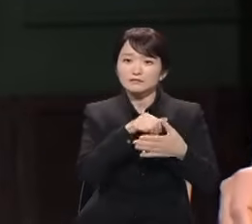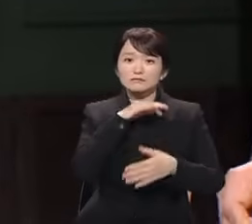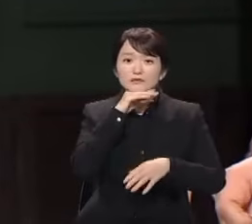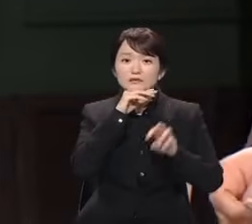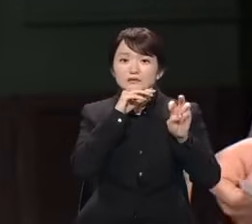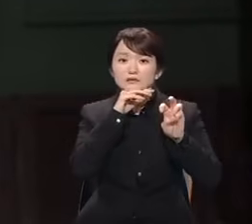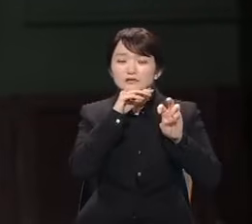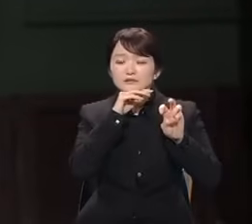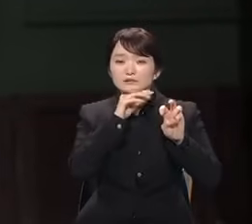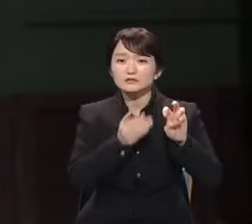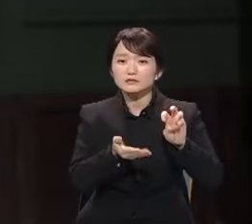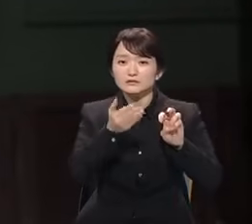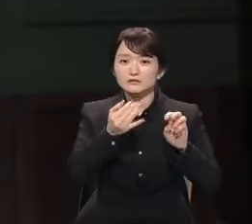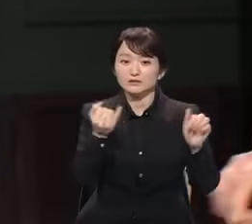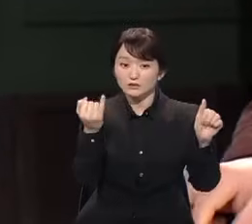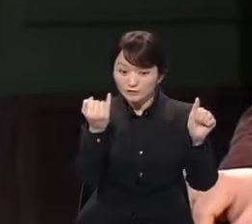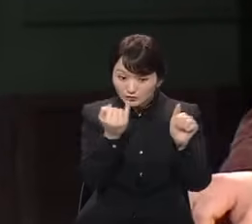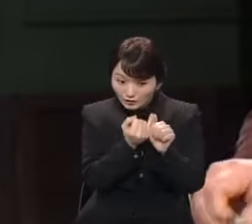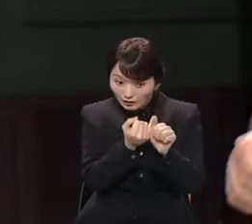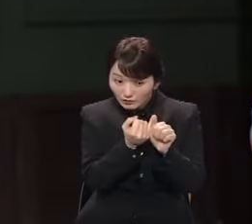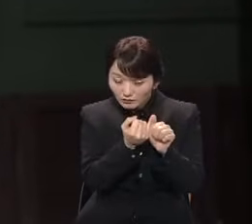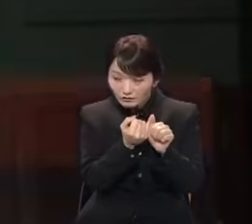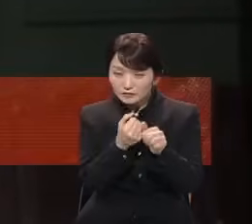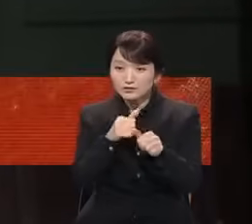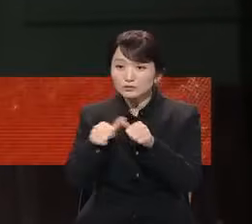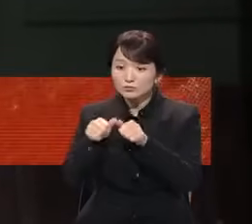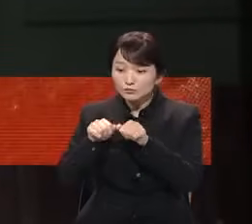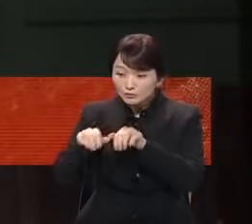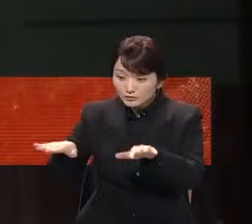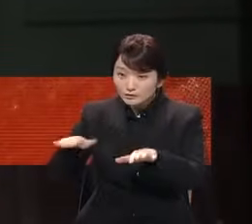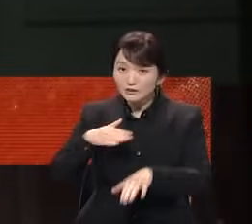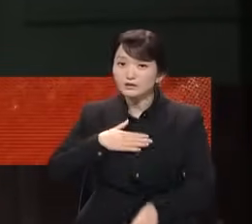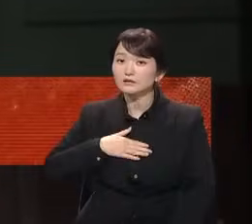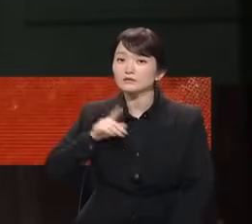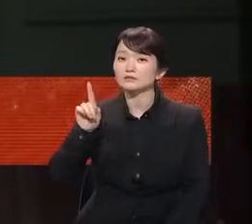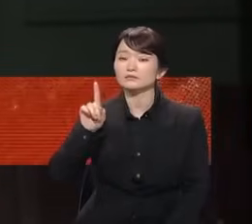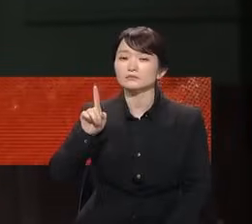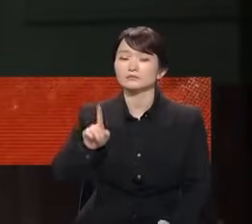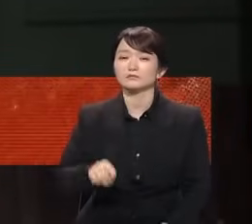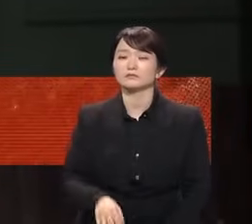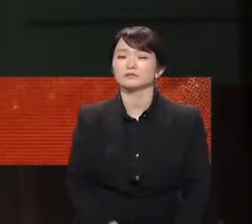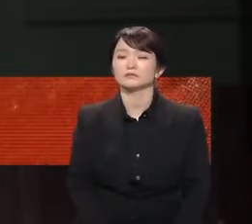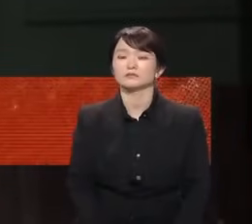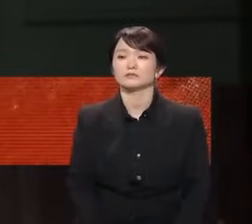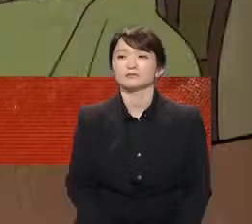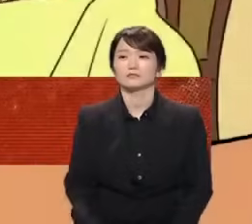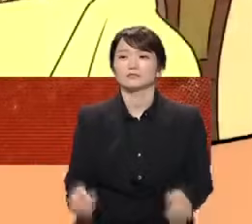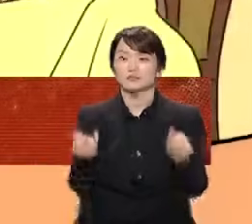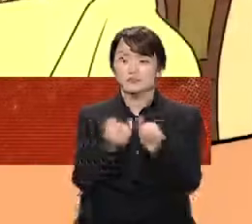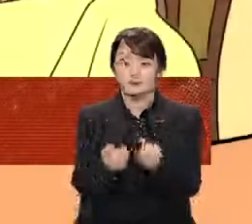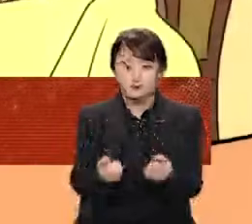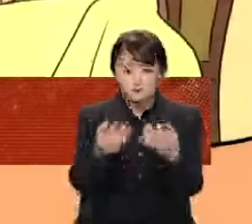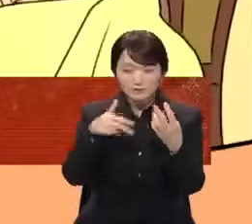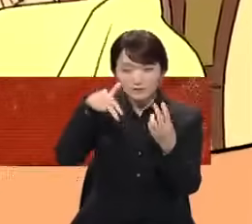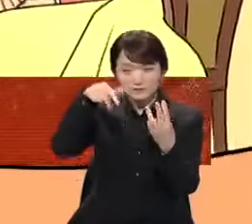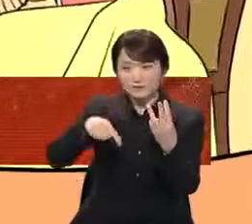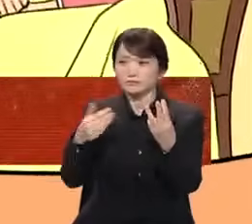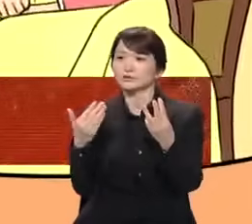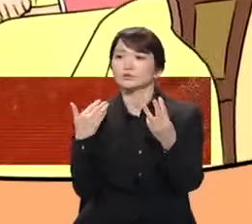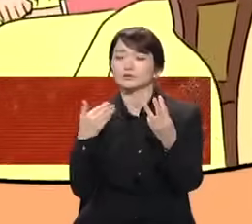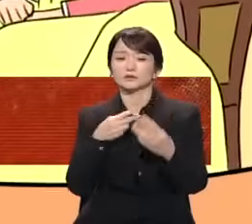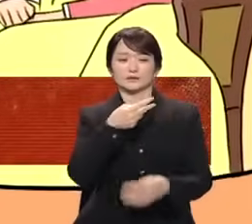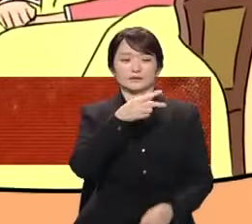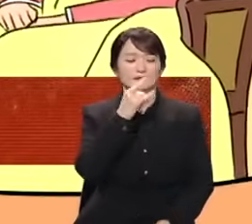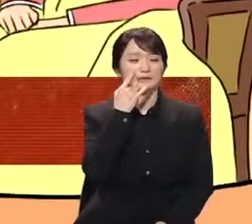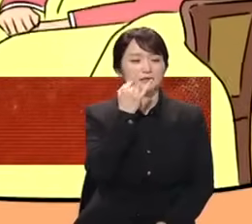넘어서 결혼을 하게 됐다는 얘기가 들려왔는데 이걸 알게 된 게 장 씨가 알게 된 게 그 결혼식 3주 전이었습니다. 그것도